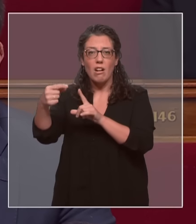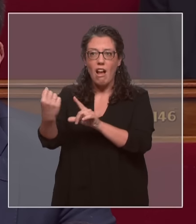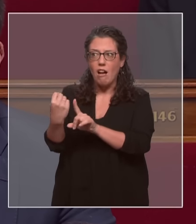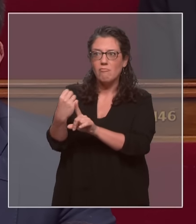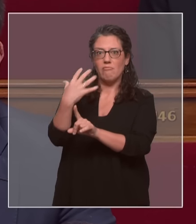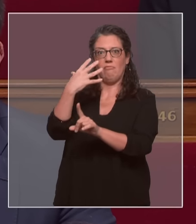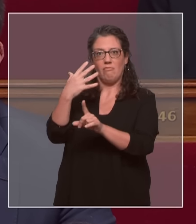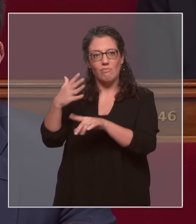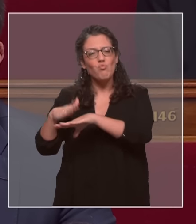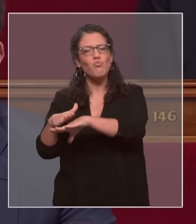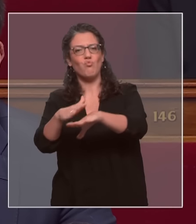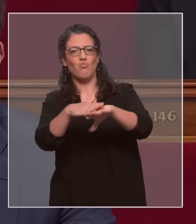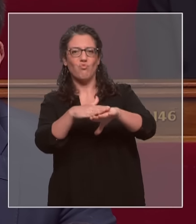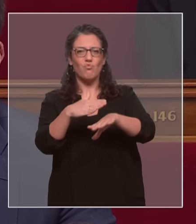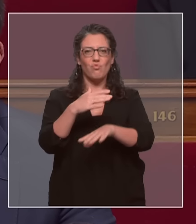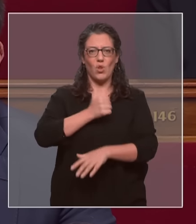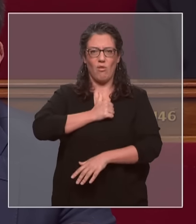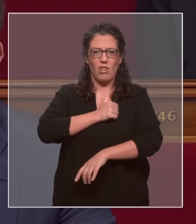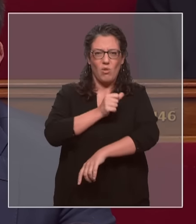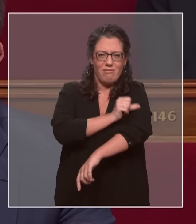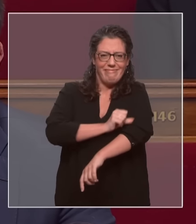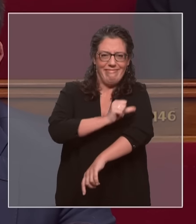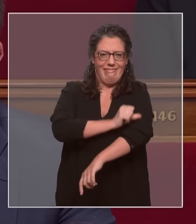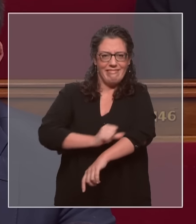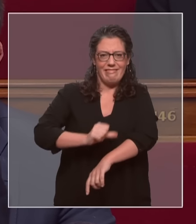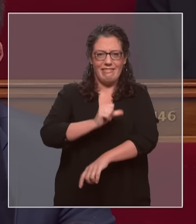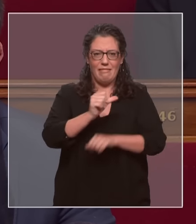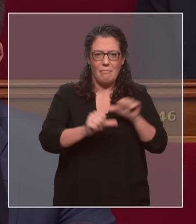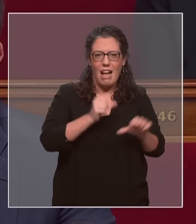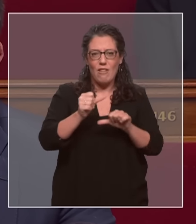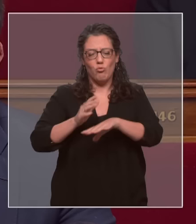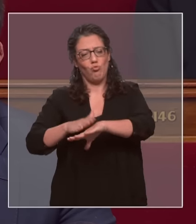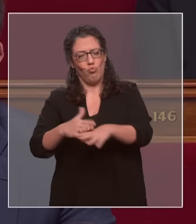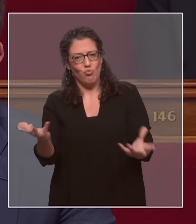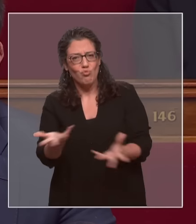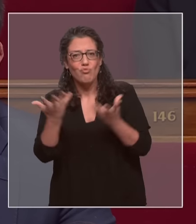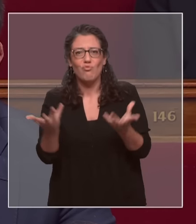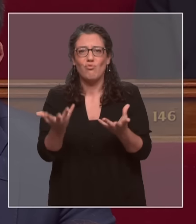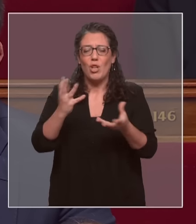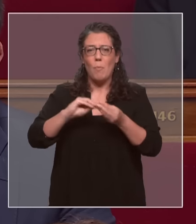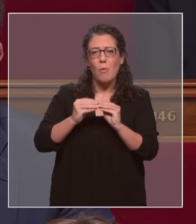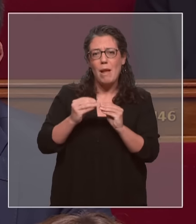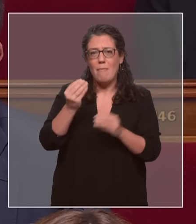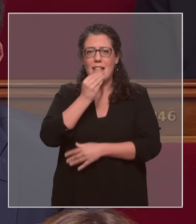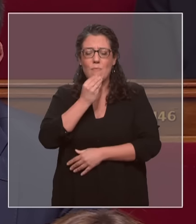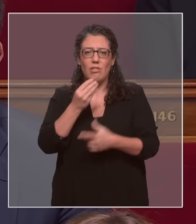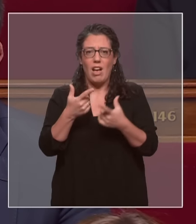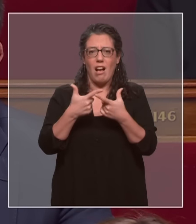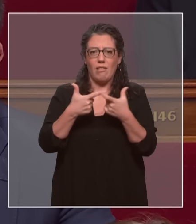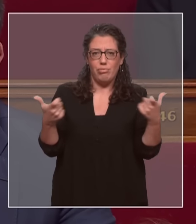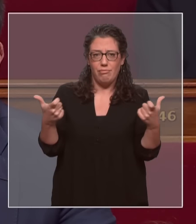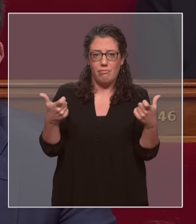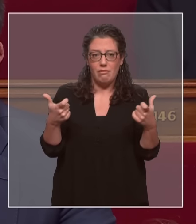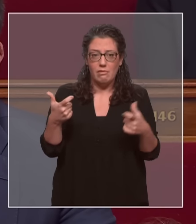l'automutilation ou encore de troubles alimentaires. Cette jeune fille n'est pas la